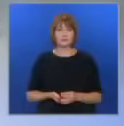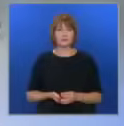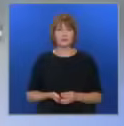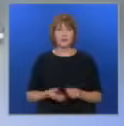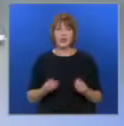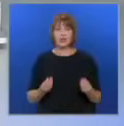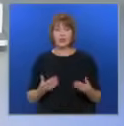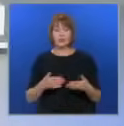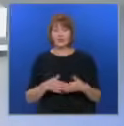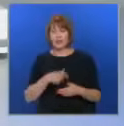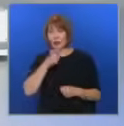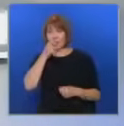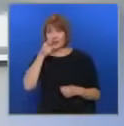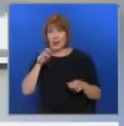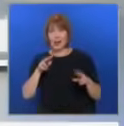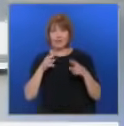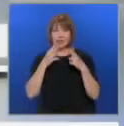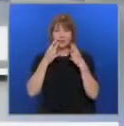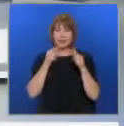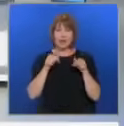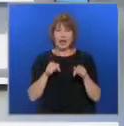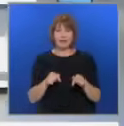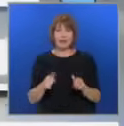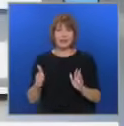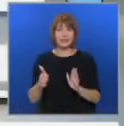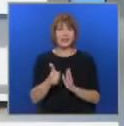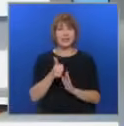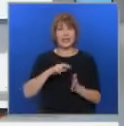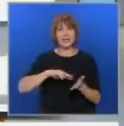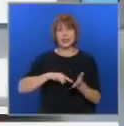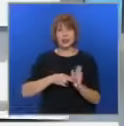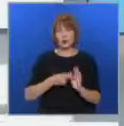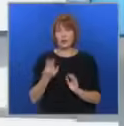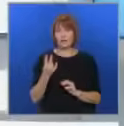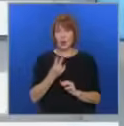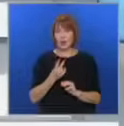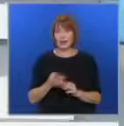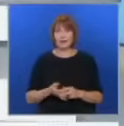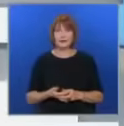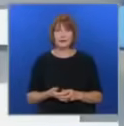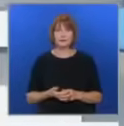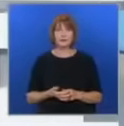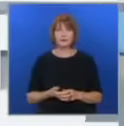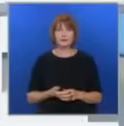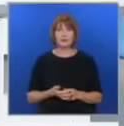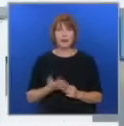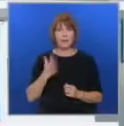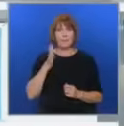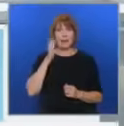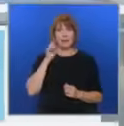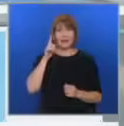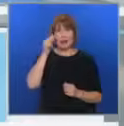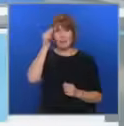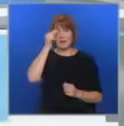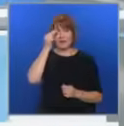Започват централните новини по света и у нас. Добър вечер, аз съм Филипа Огнянова. На 16 юли, вторник, здравейте, аз съм Костадин Филипов. Пети